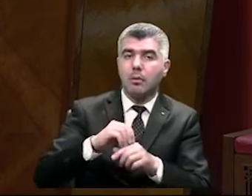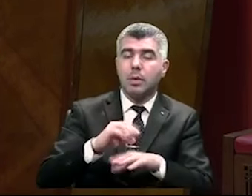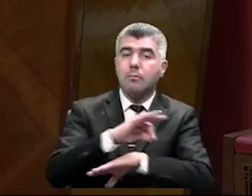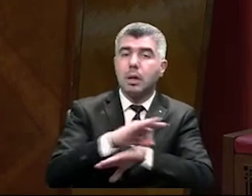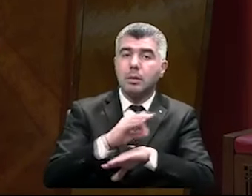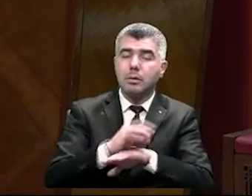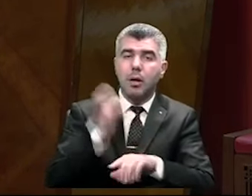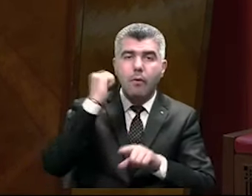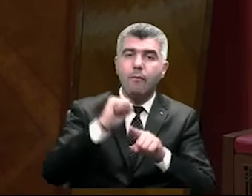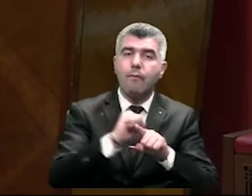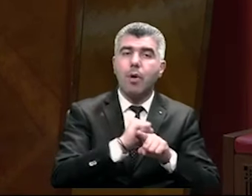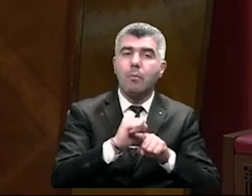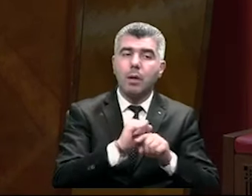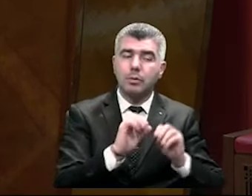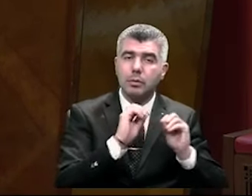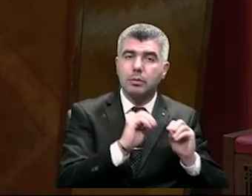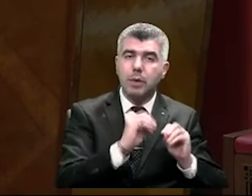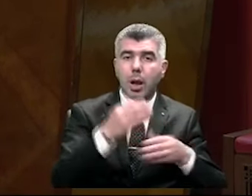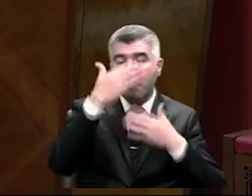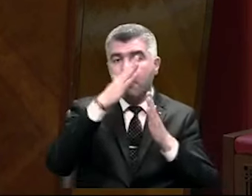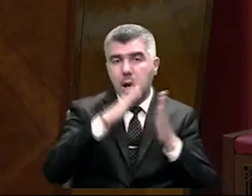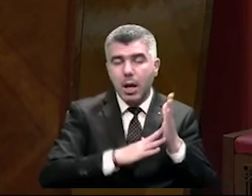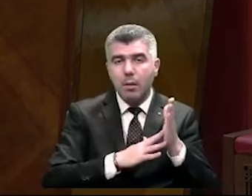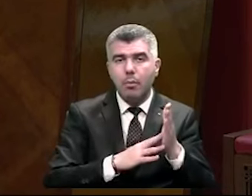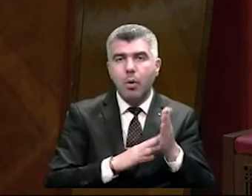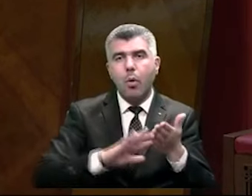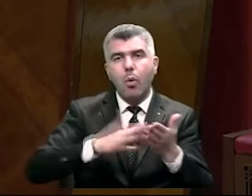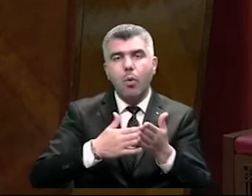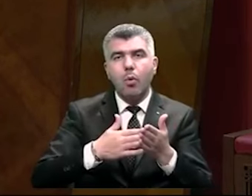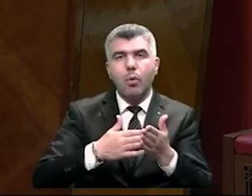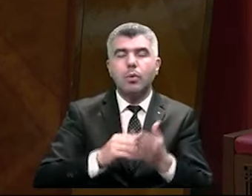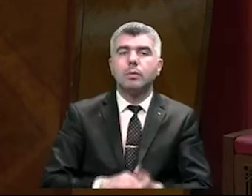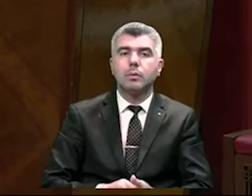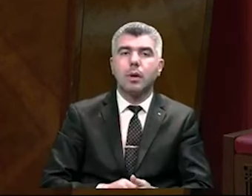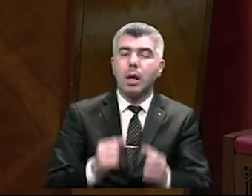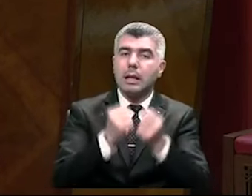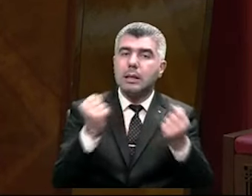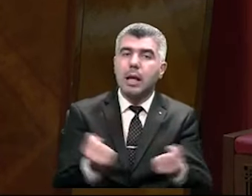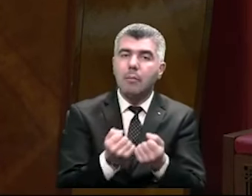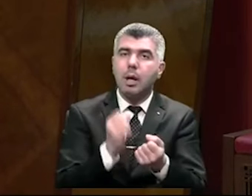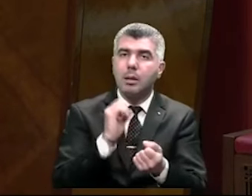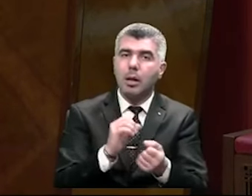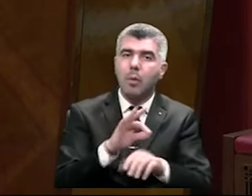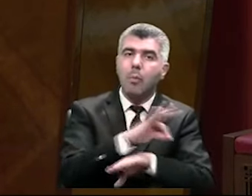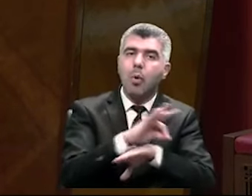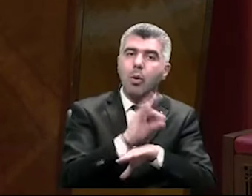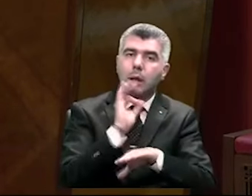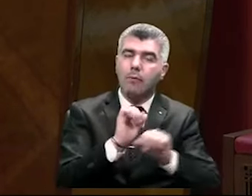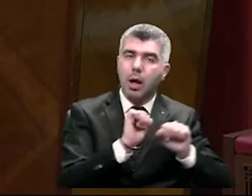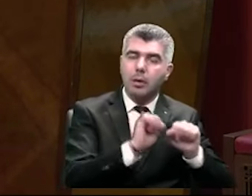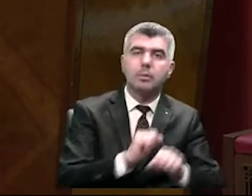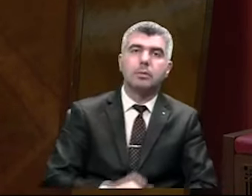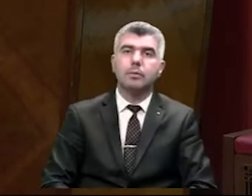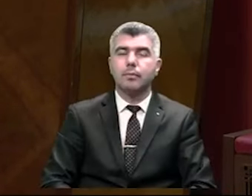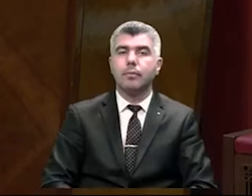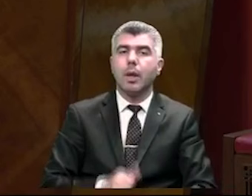تنظيم دوت تكوينيه داخل المغرب وخارجه بهدف تن عفوا تنميه وتطوير الكفاءات ديال موظفين المكتب ايضا